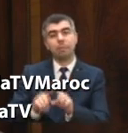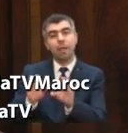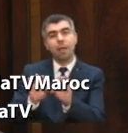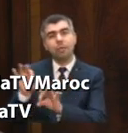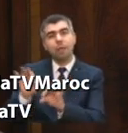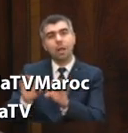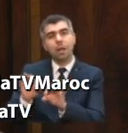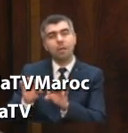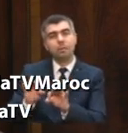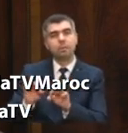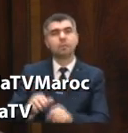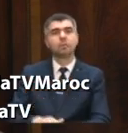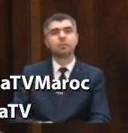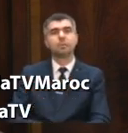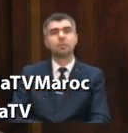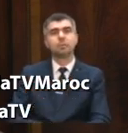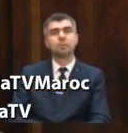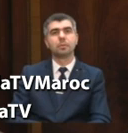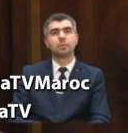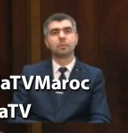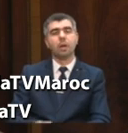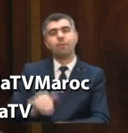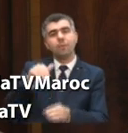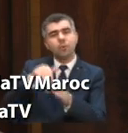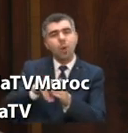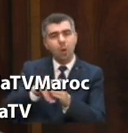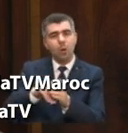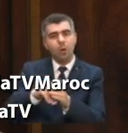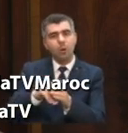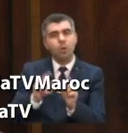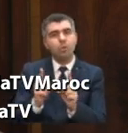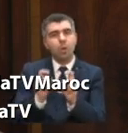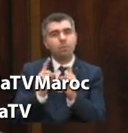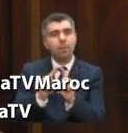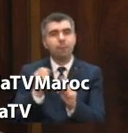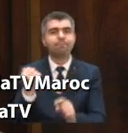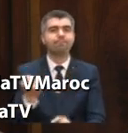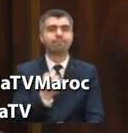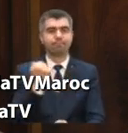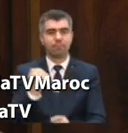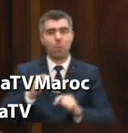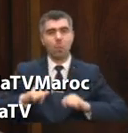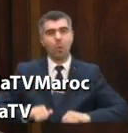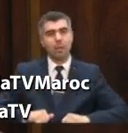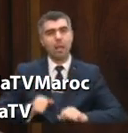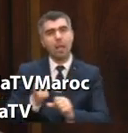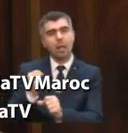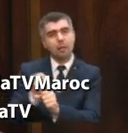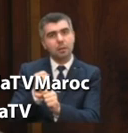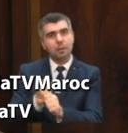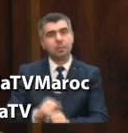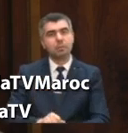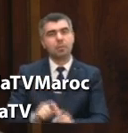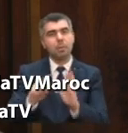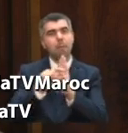الإجراءات ولا الصندوق الذي تم إحداثه؟ هناك واحد البطء كبير في وزارتكم في التعاطي مع هذا